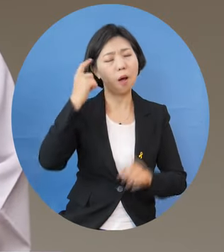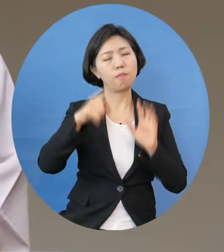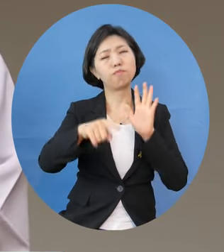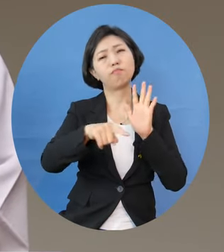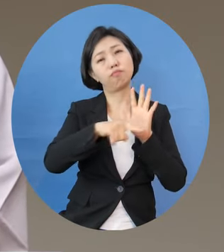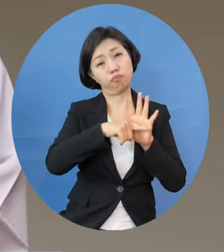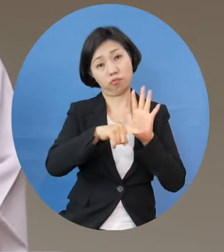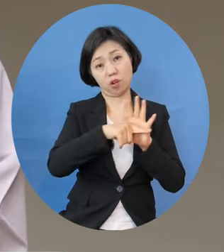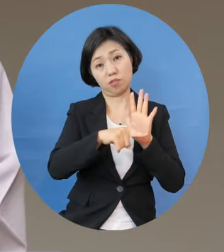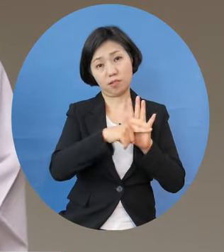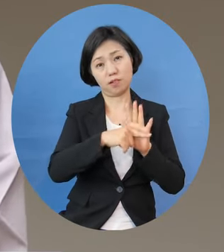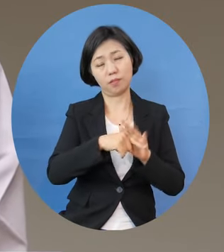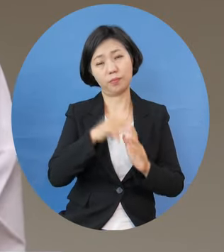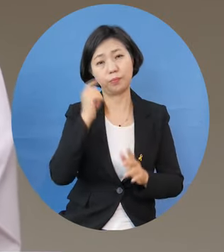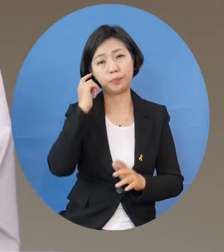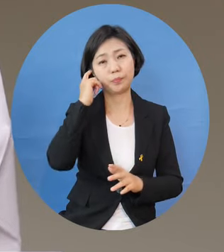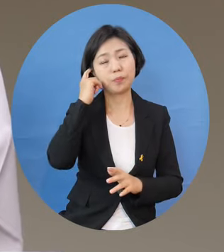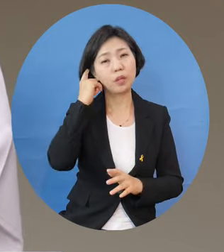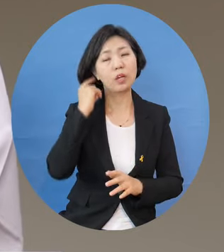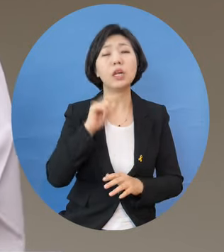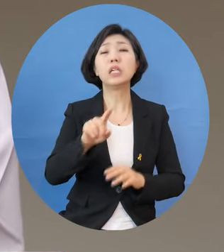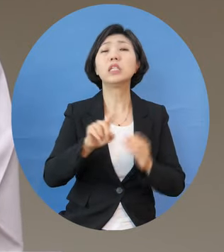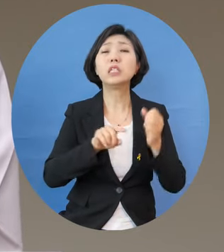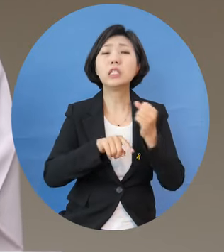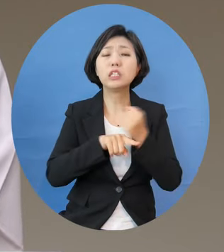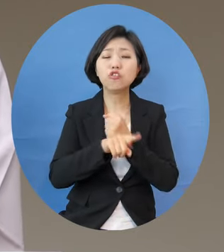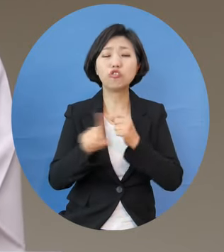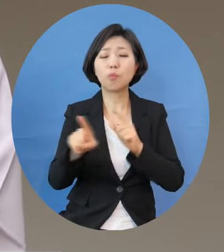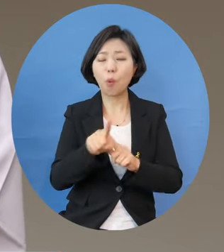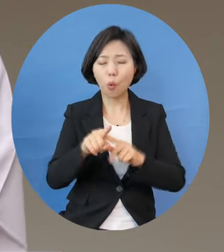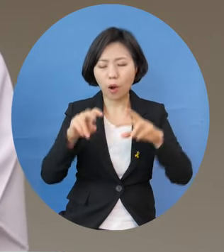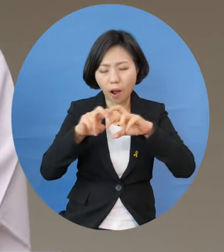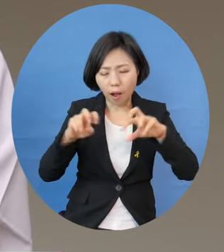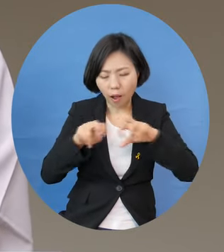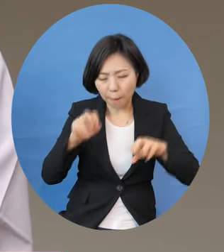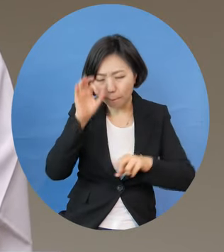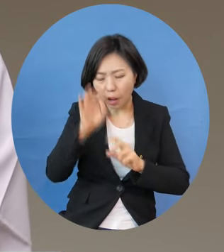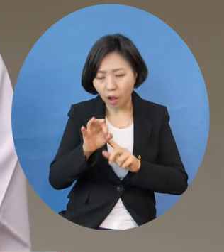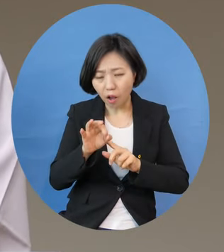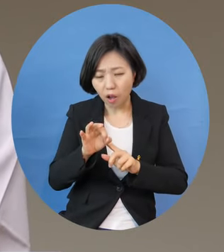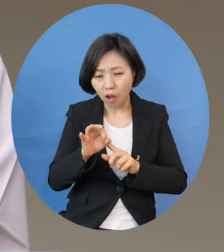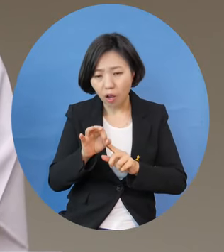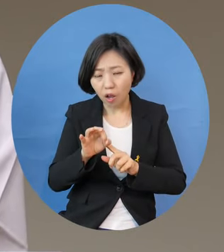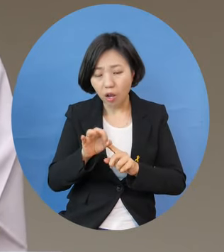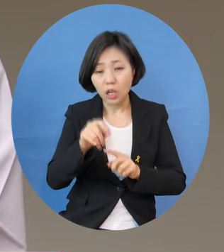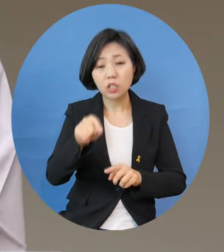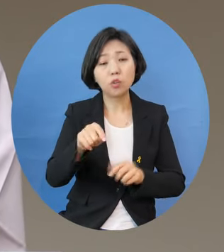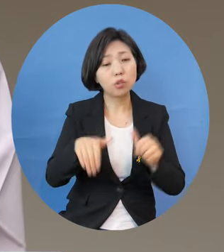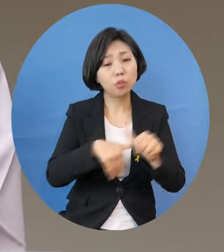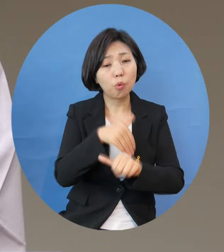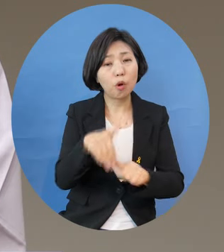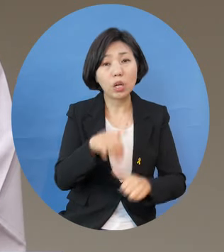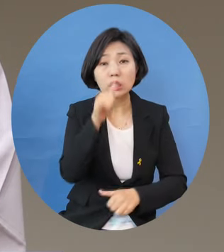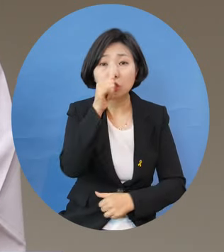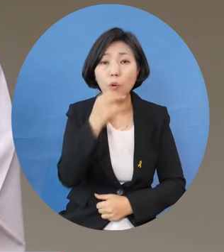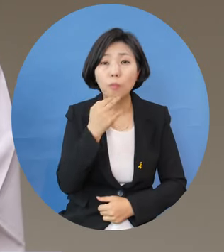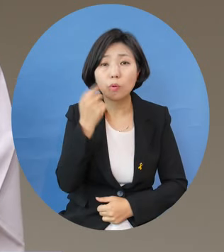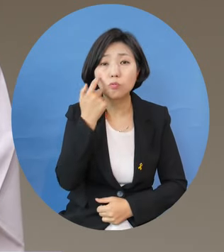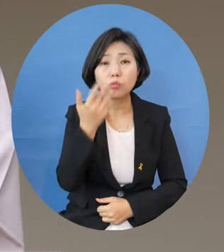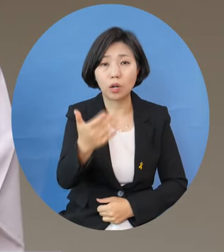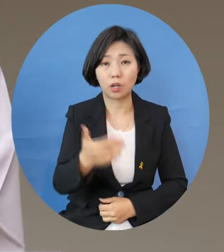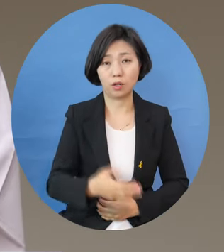그런 요인 중에 뭐가 있냐? 이걸 자기가 한번 살펴보세요. 뭐가 있어요? 없어요? 있어요?